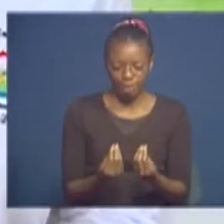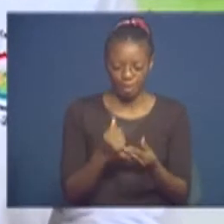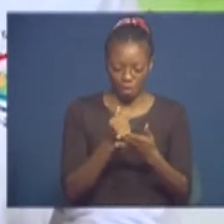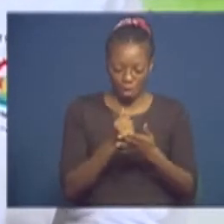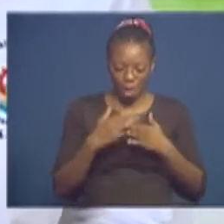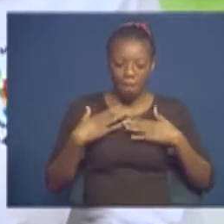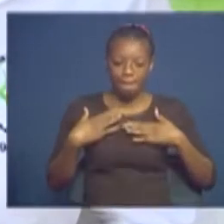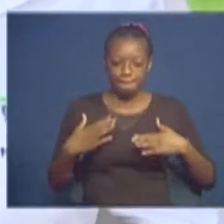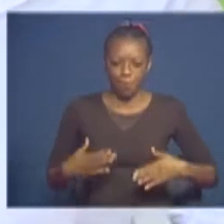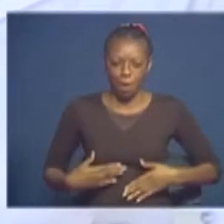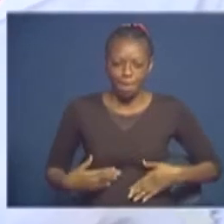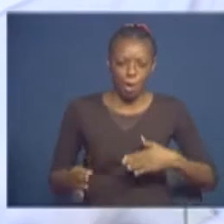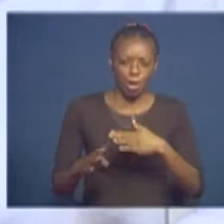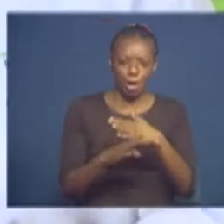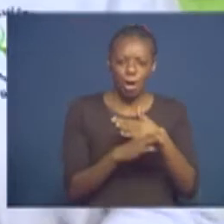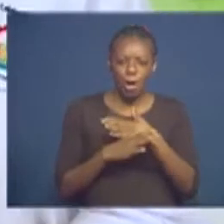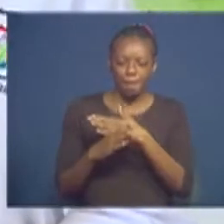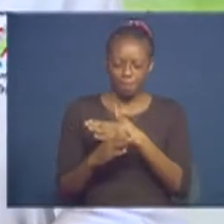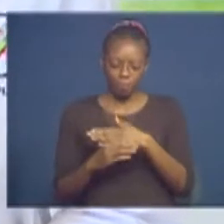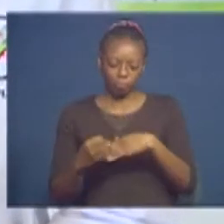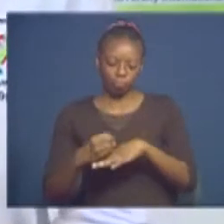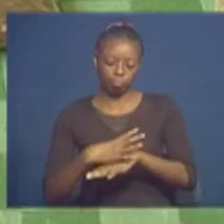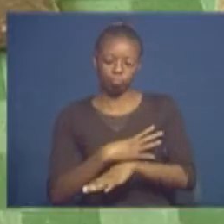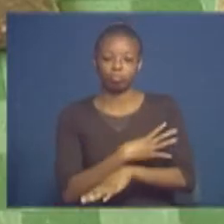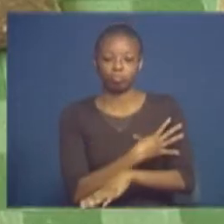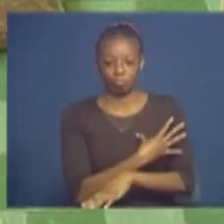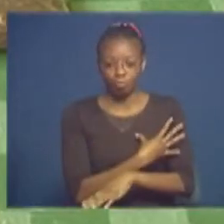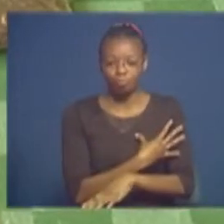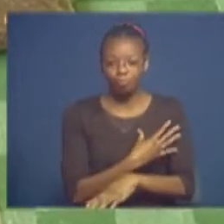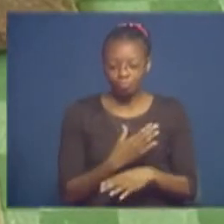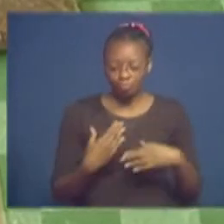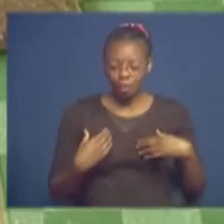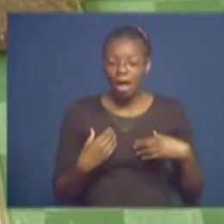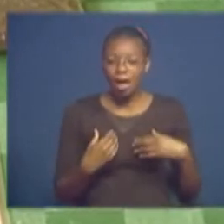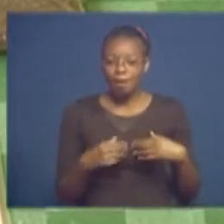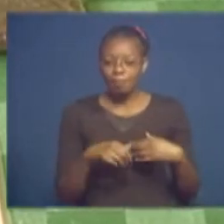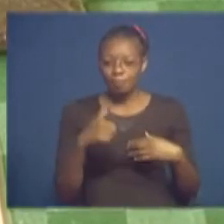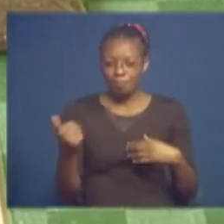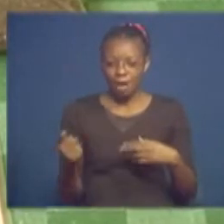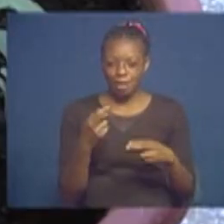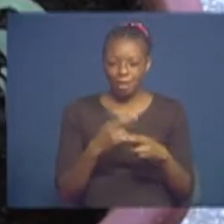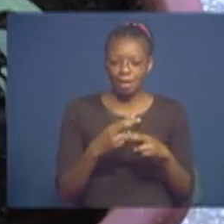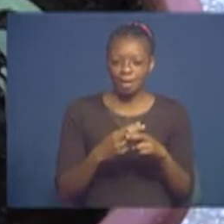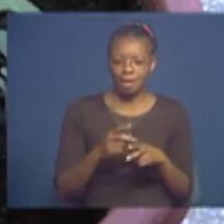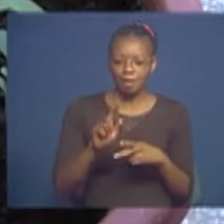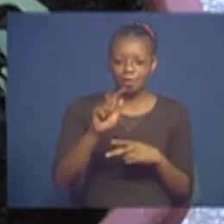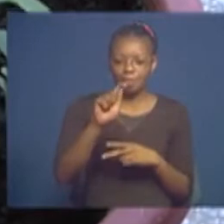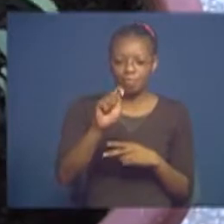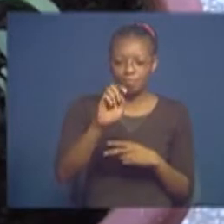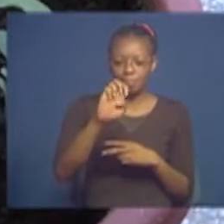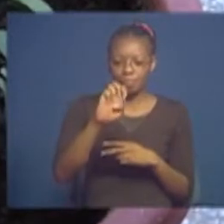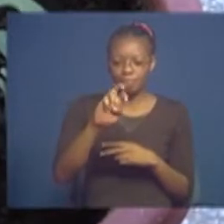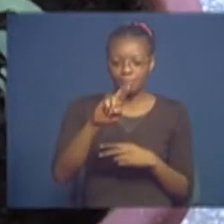saidia mwili kuepuka na magonjwa kama saratani. Nyingine ni amaranthus ama terere. Terere ni